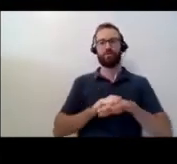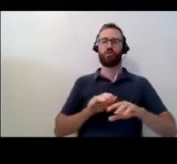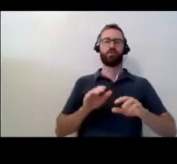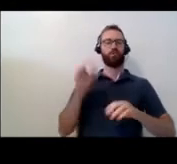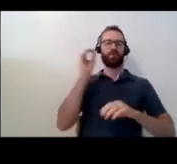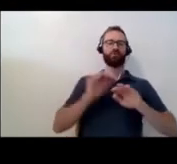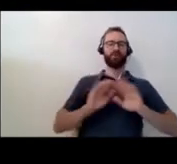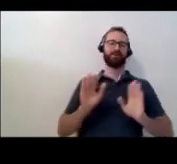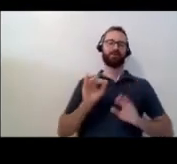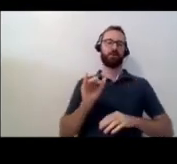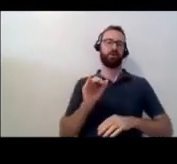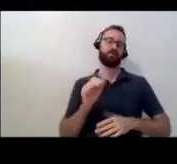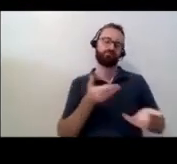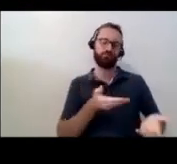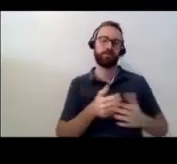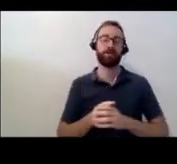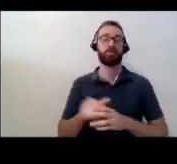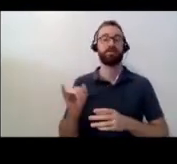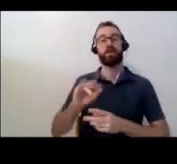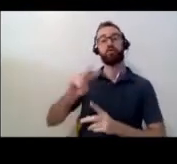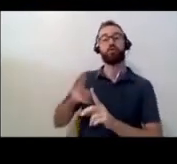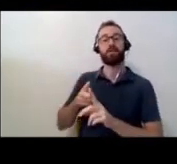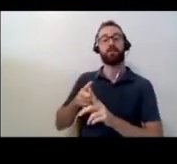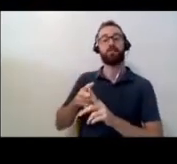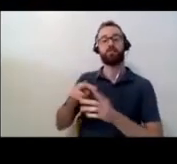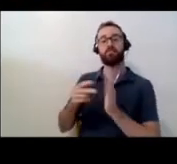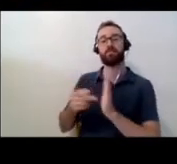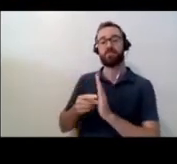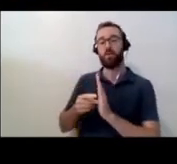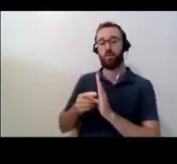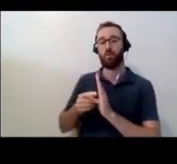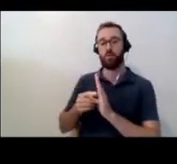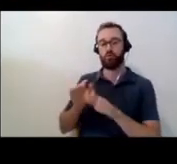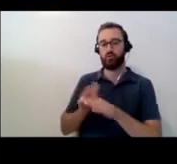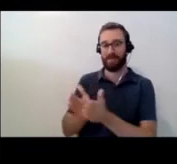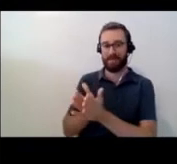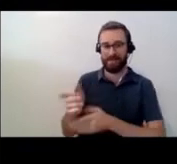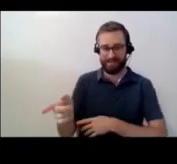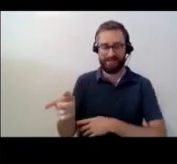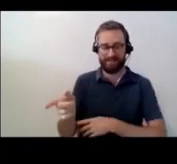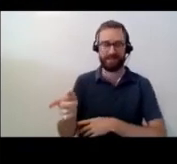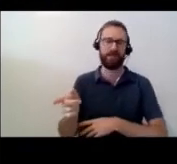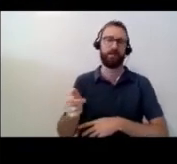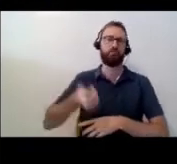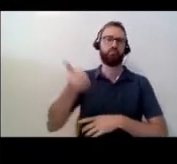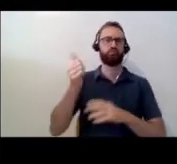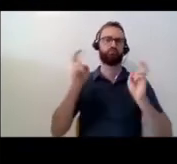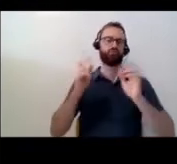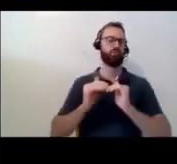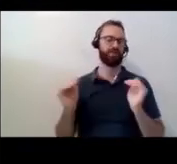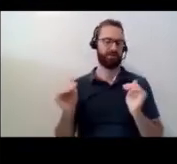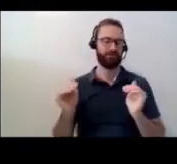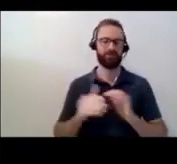semble avoir une deuxième définition de la détresse qui est une définition beaucoup plus objective, qui voit